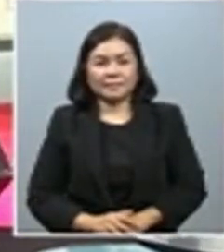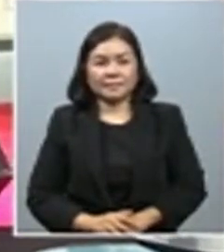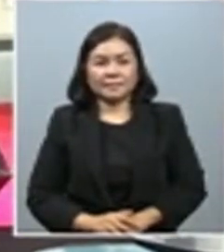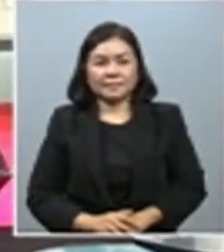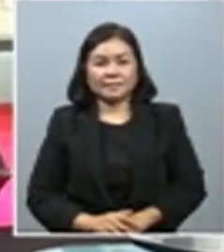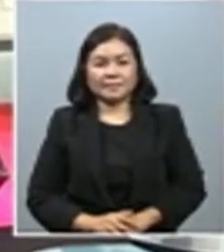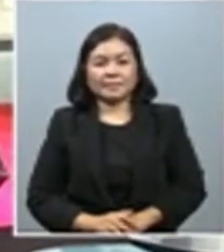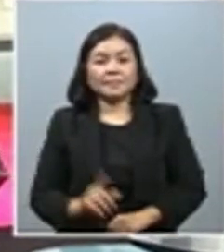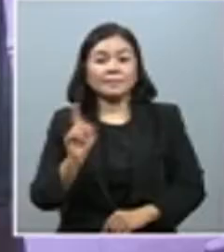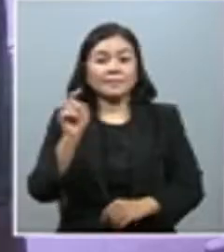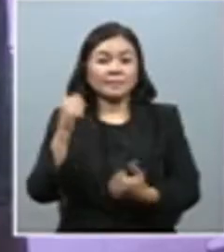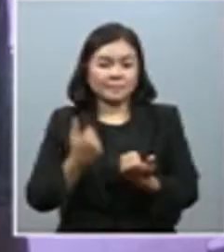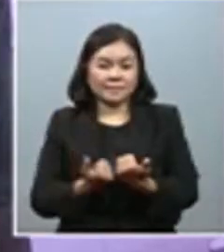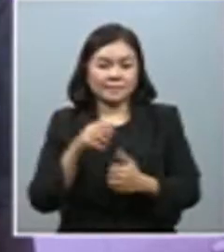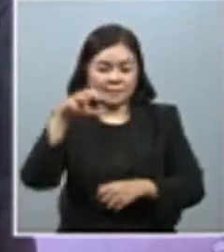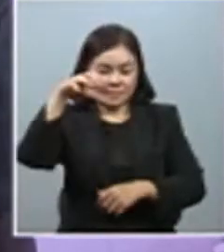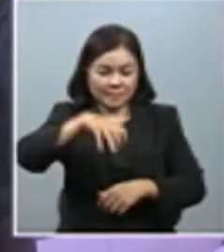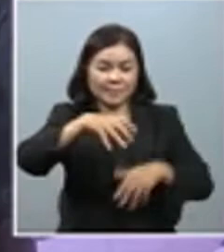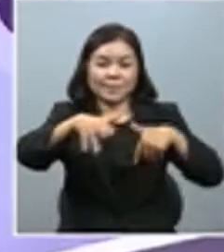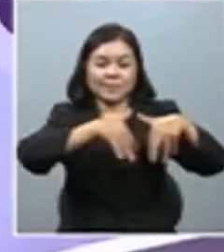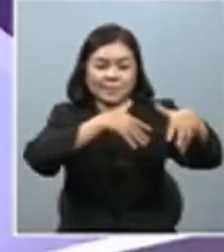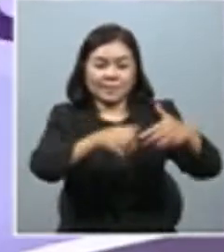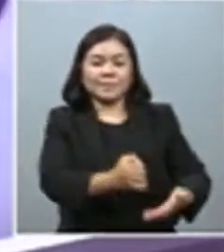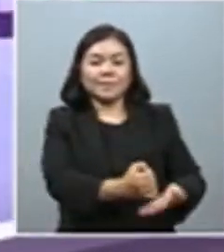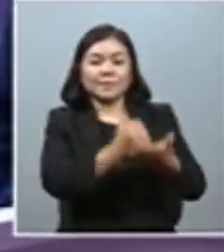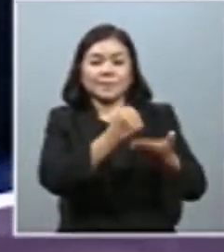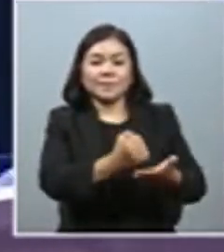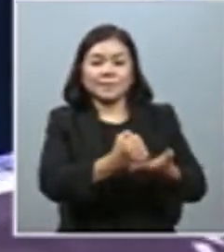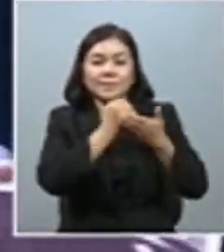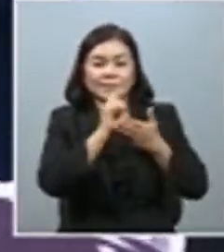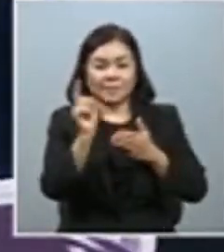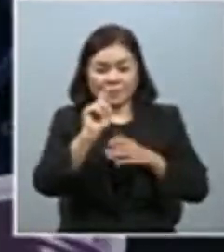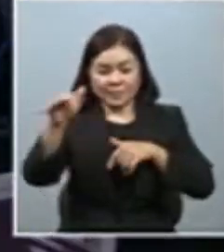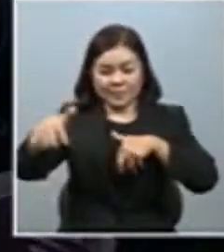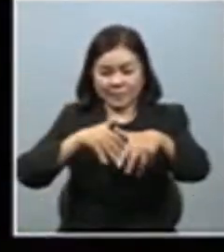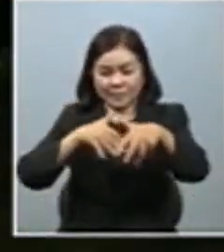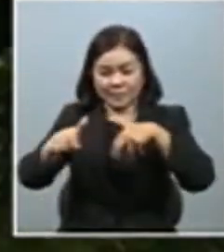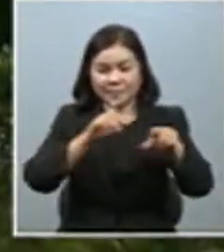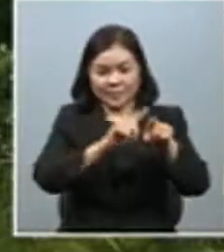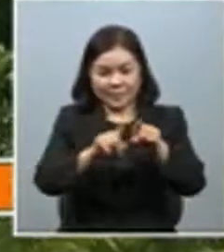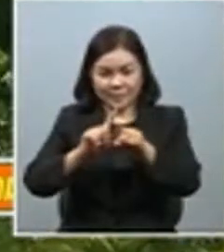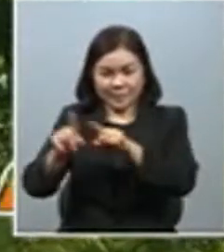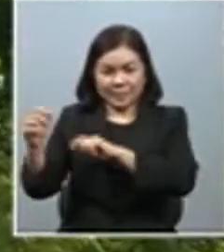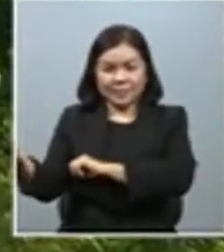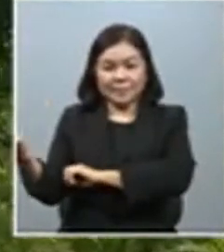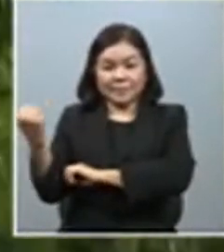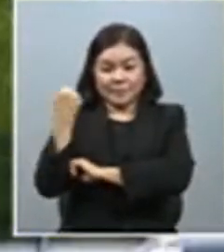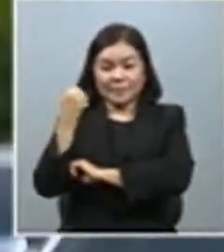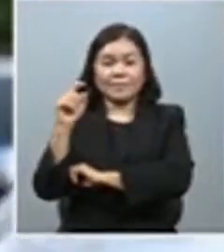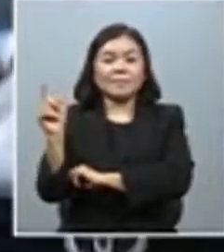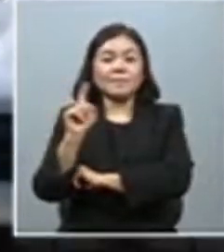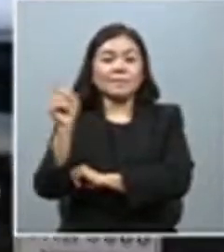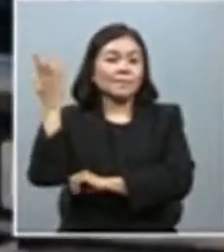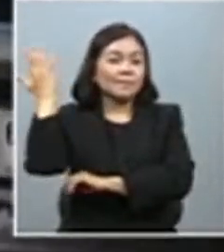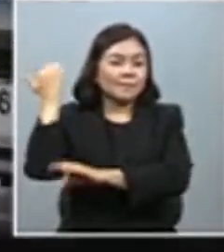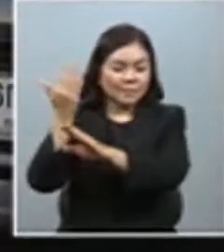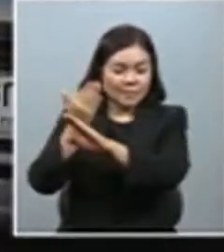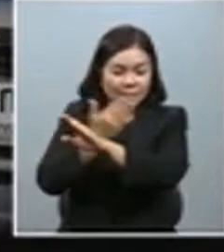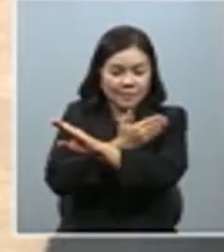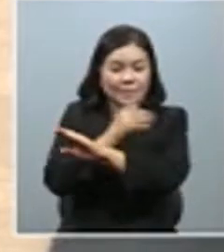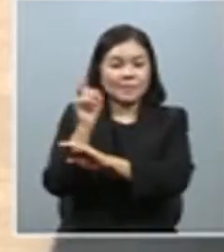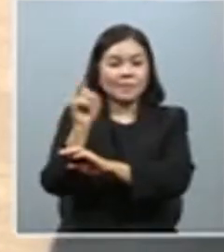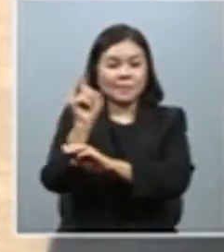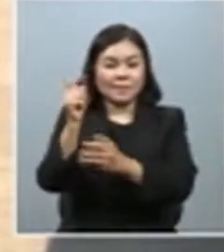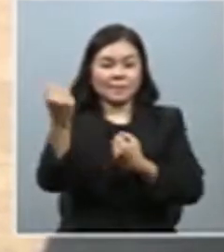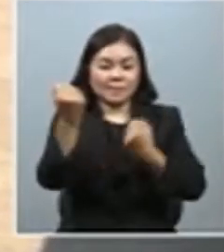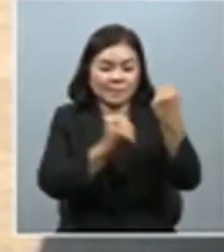กรมการพัฒนาชุมชนแหมขับเคลื่อนสู่ความมั่นคงของจริงจ้าก็แหมวันก่อนก็รับส่งมอบร